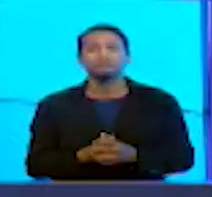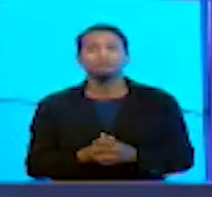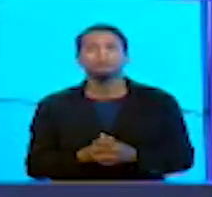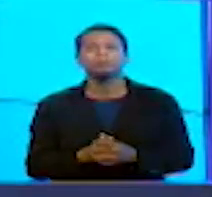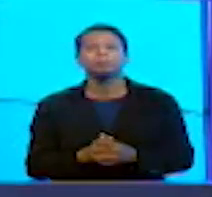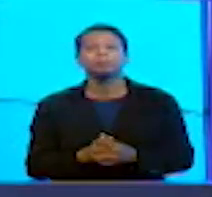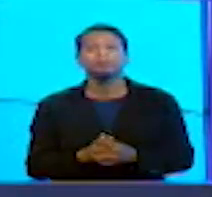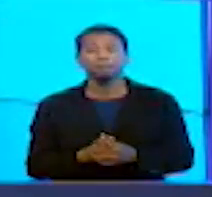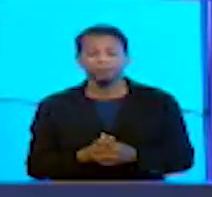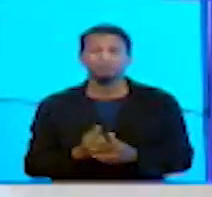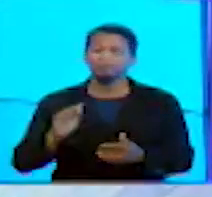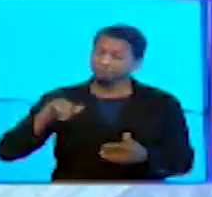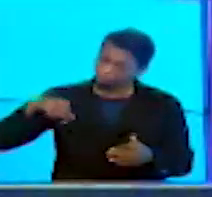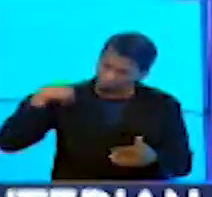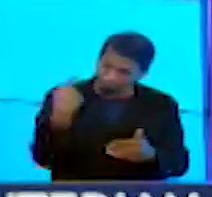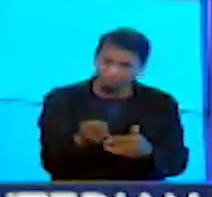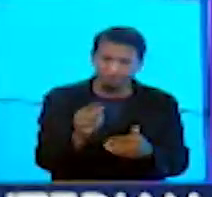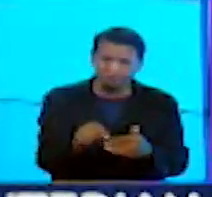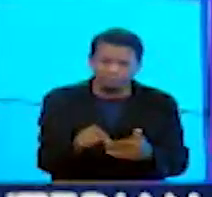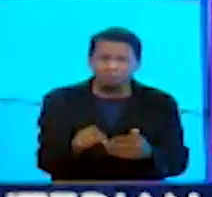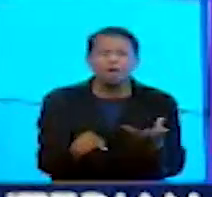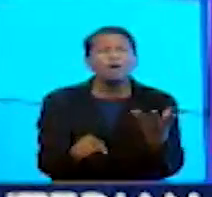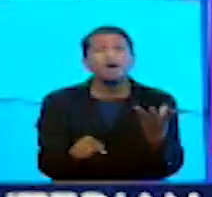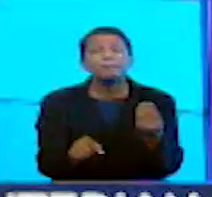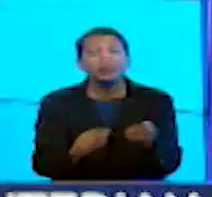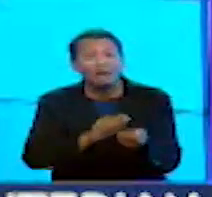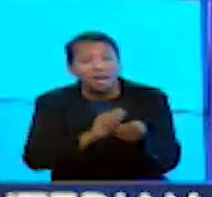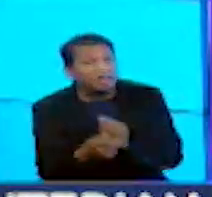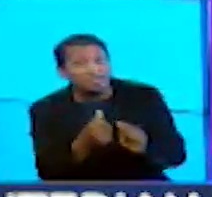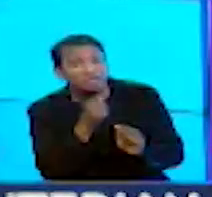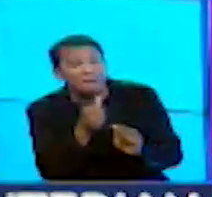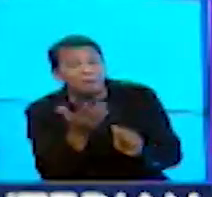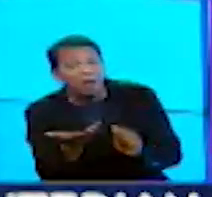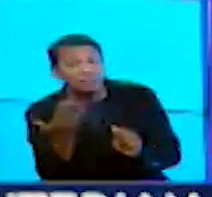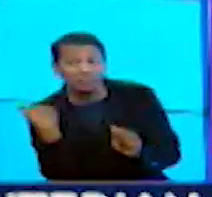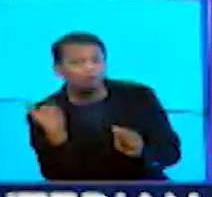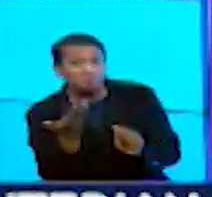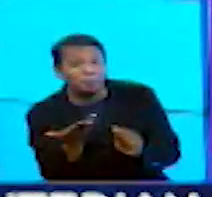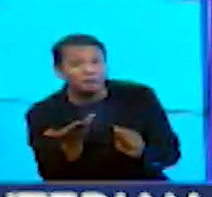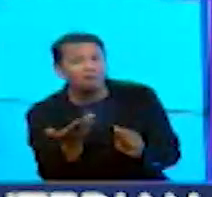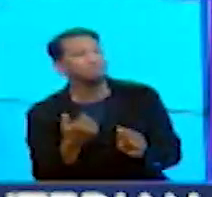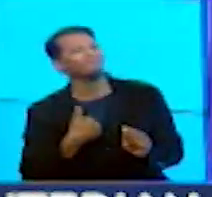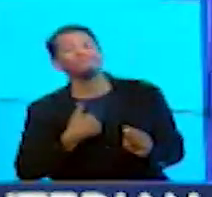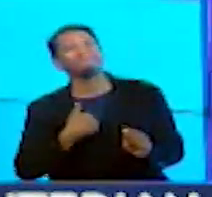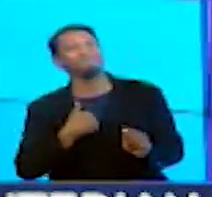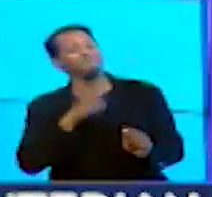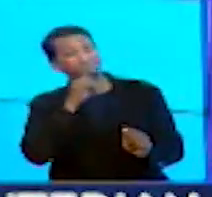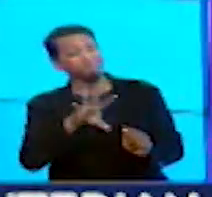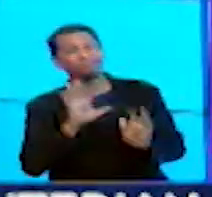akan menduduki jabatan tersebut, itu merupakan hak prerogatif Presiden. Jadi kita sabar